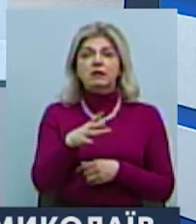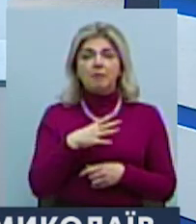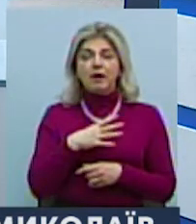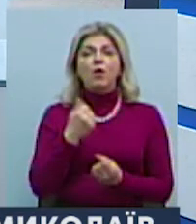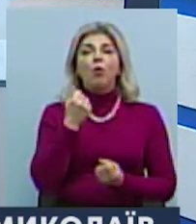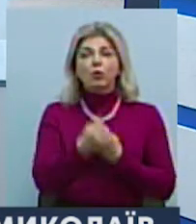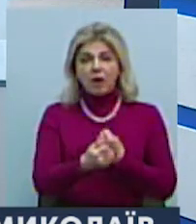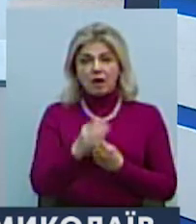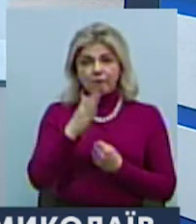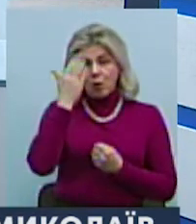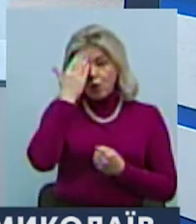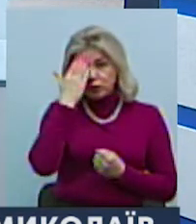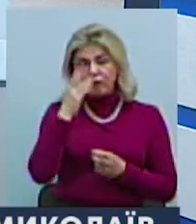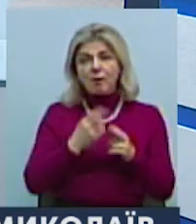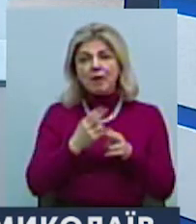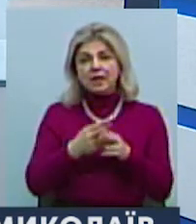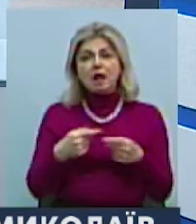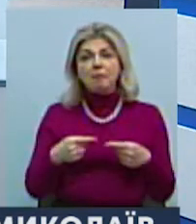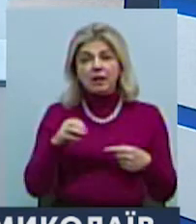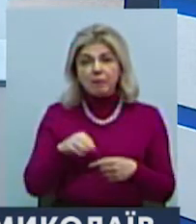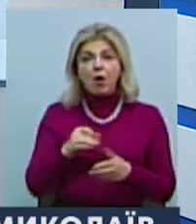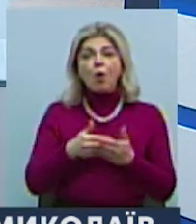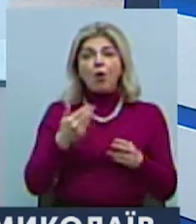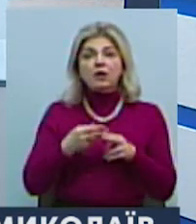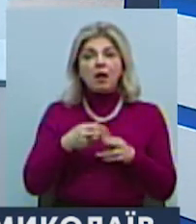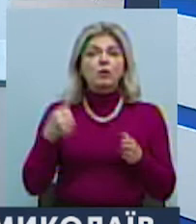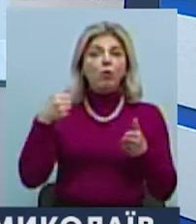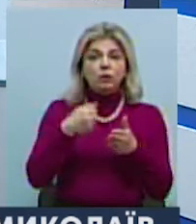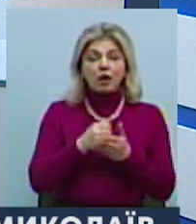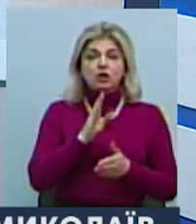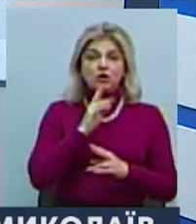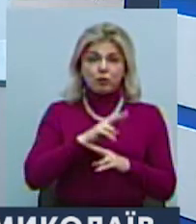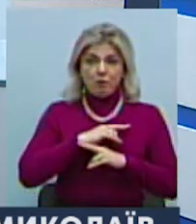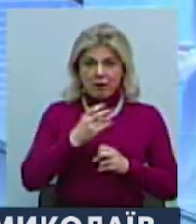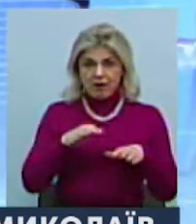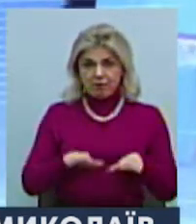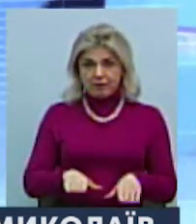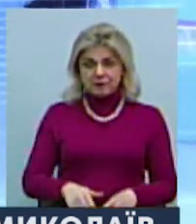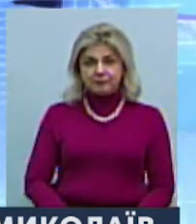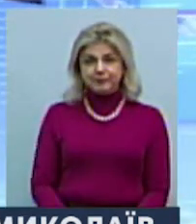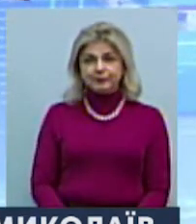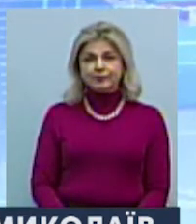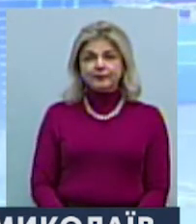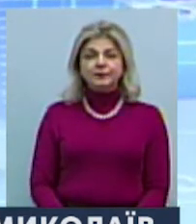декілька ударів в голову металевим предметом. Від отриманих тілесних ушкоджень жінка померла на місці.